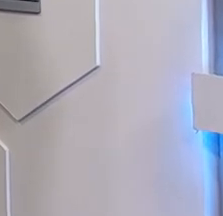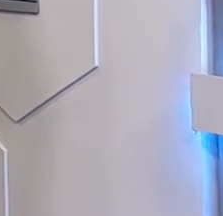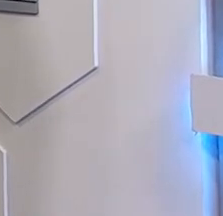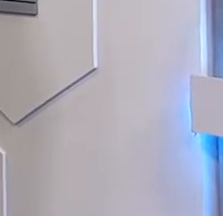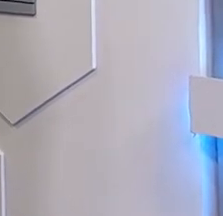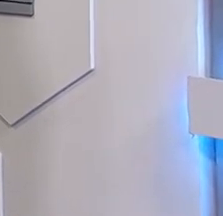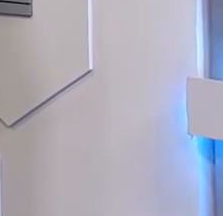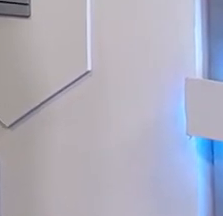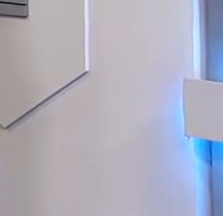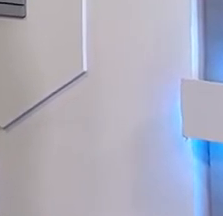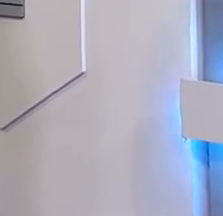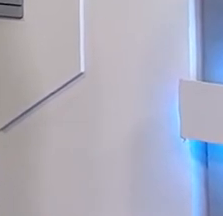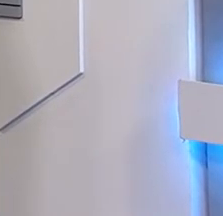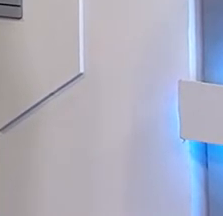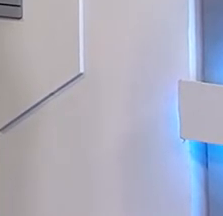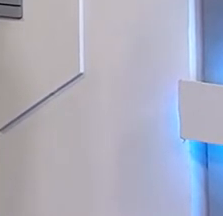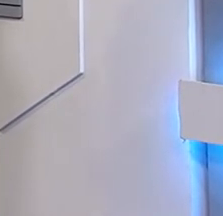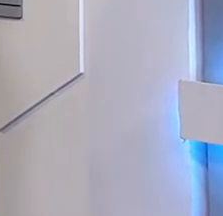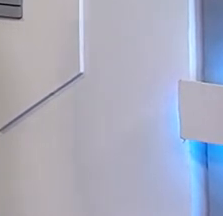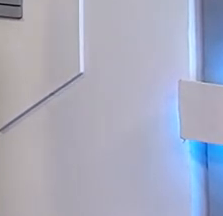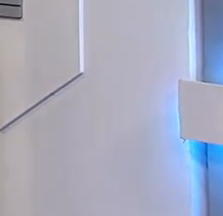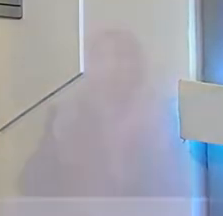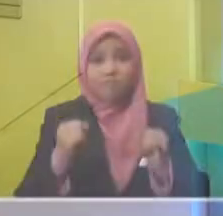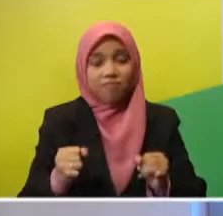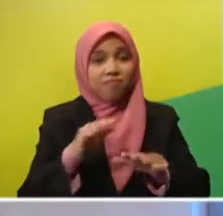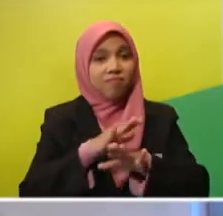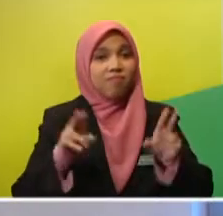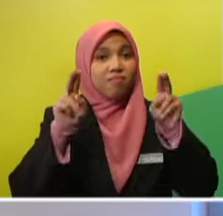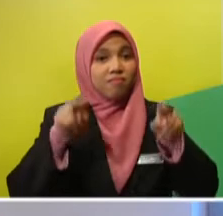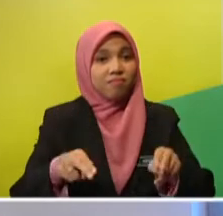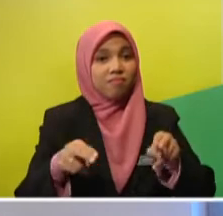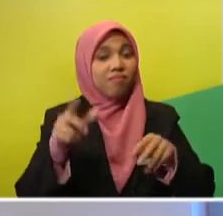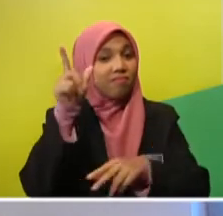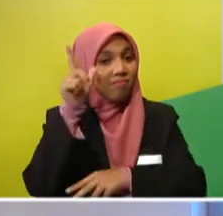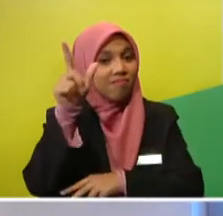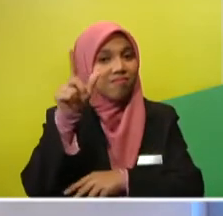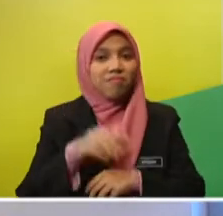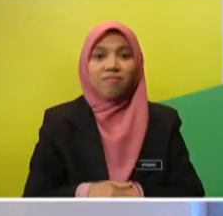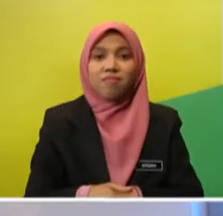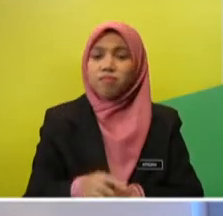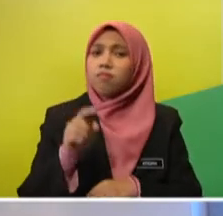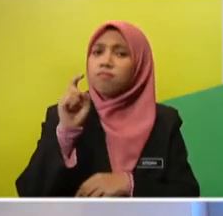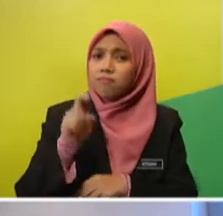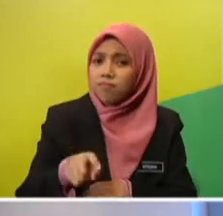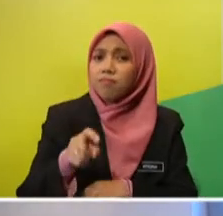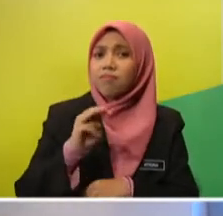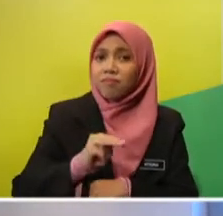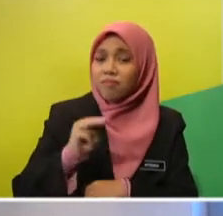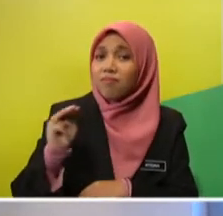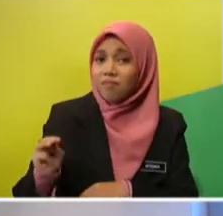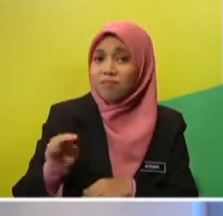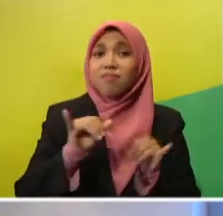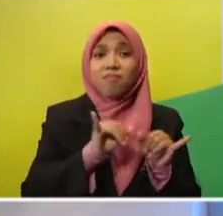iaitu kemahiran asas individu ketidakupayaan penglihatan. Pastinya murid-murid